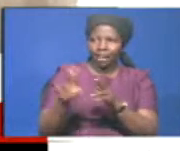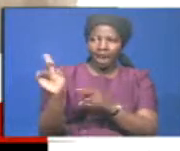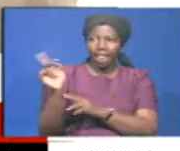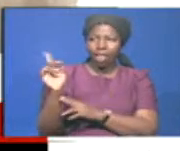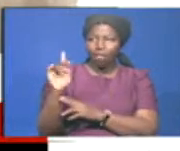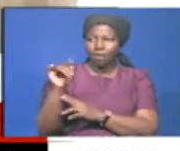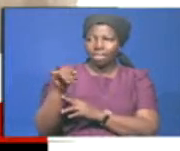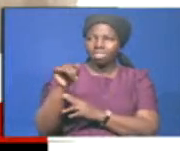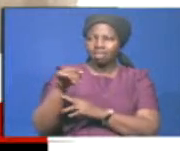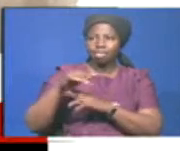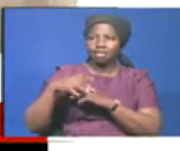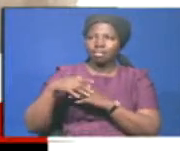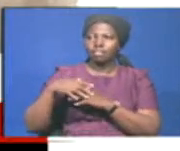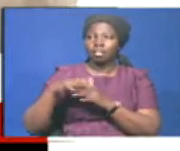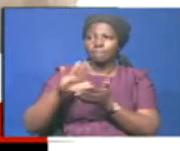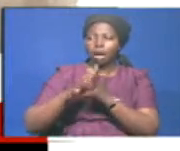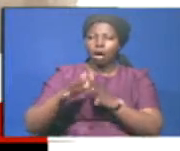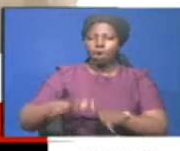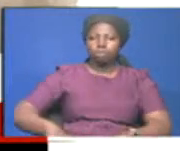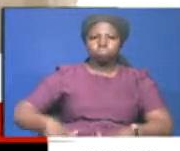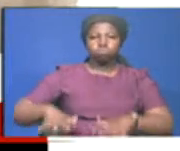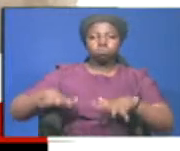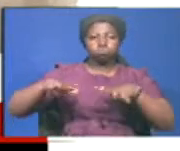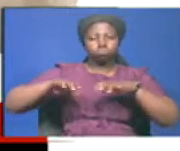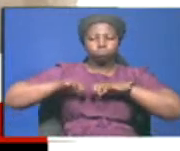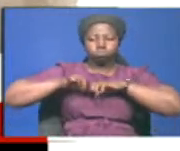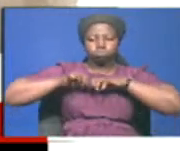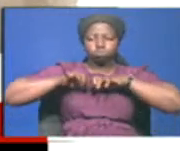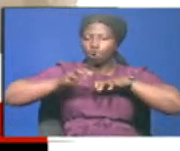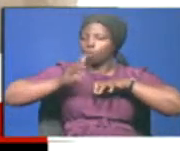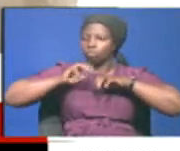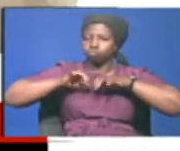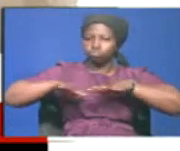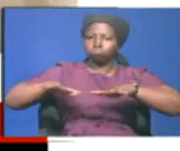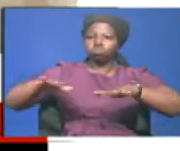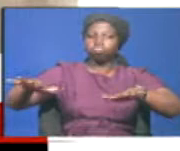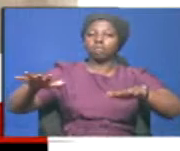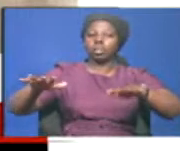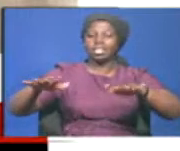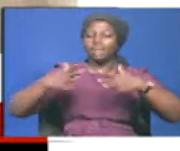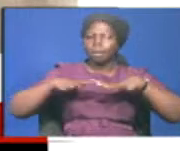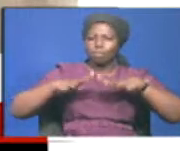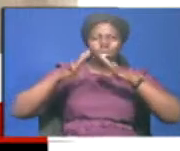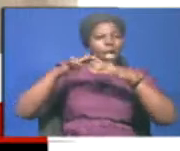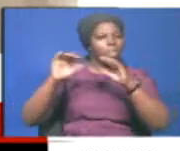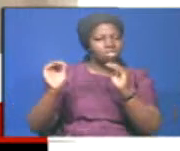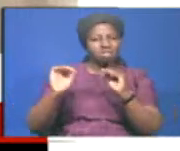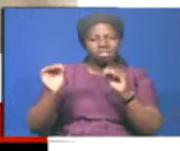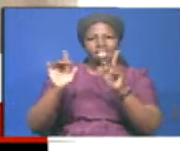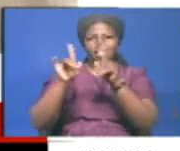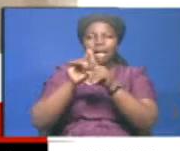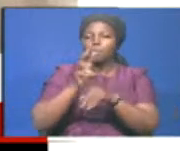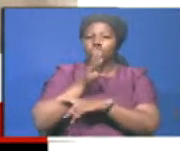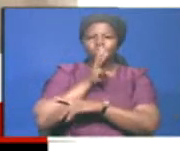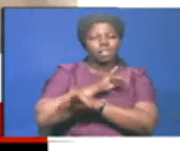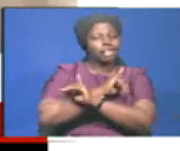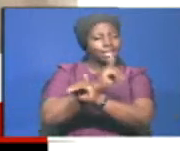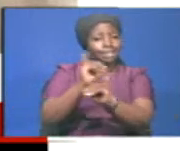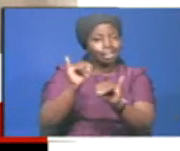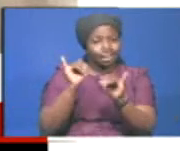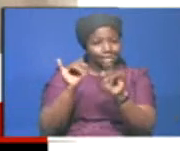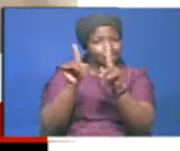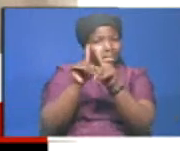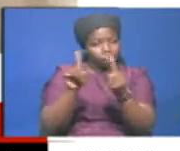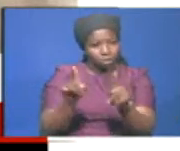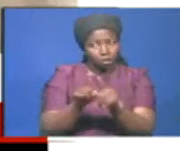kuingia katika manyumba za watu, na pia maji yenyewe ilikuwa safi, na ungeweza kuona hata